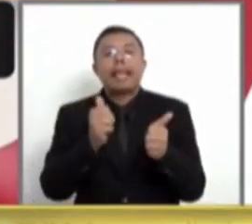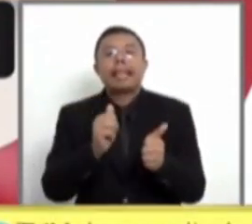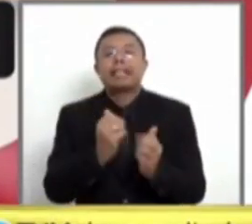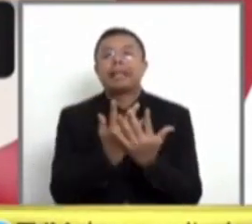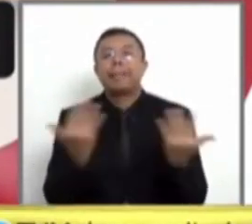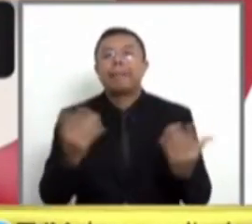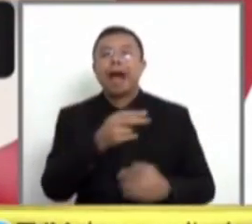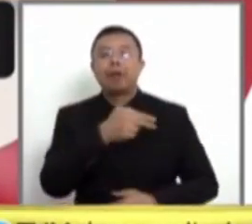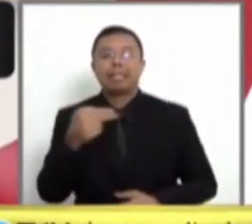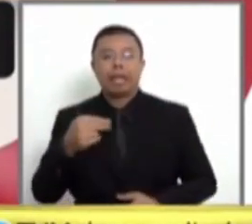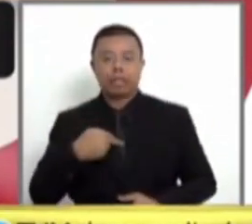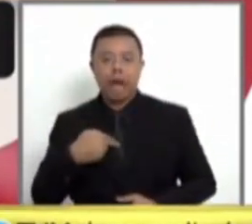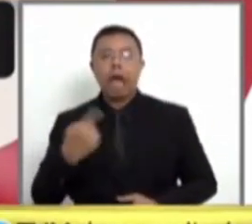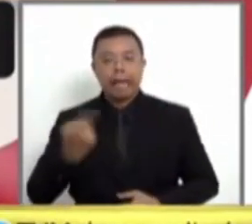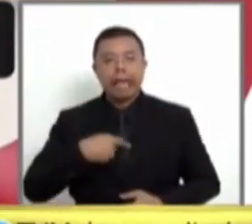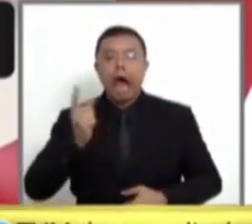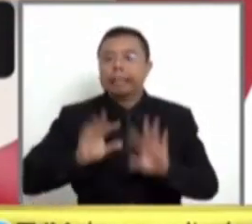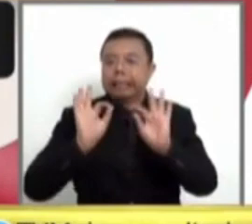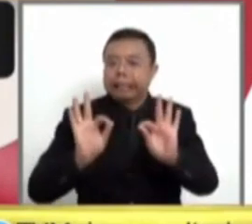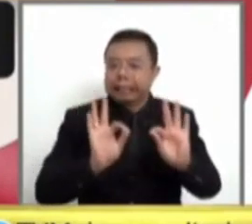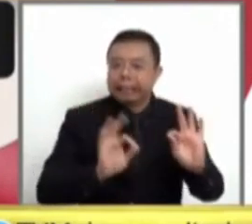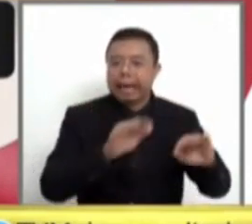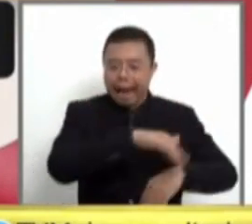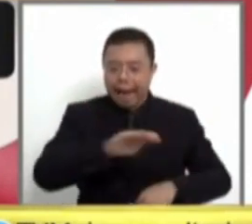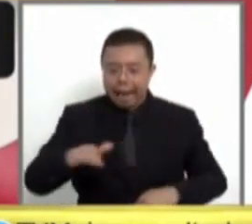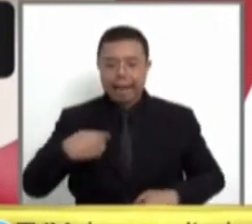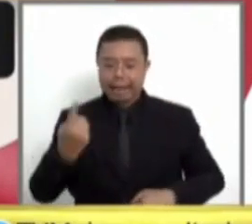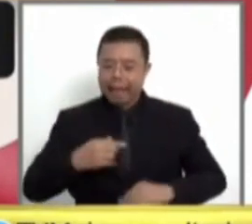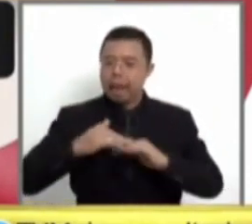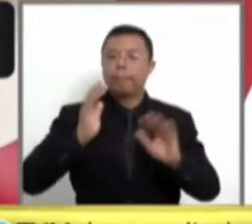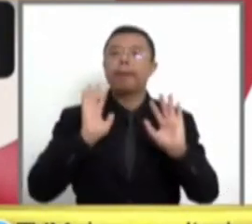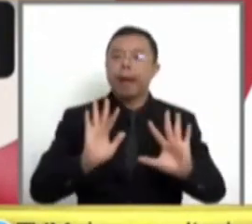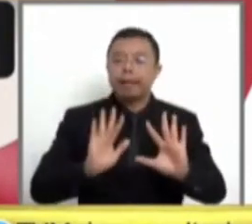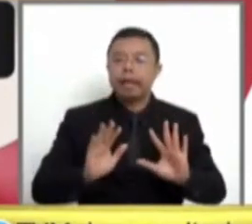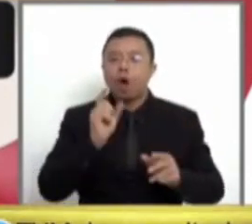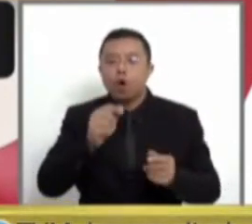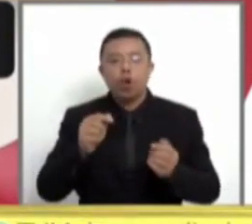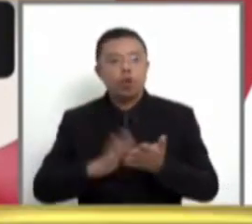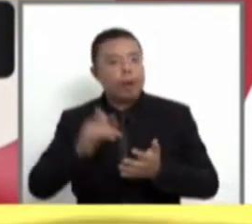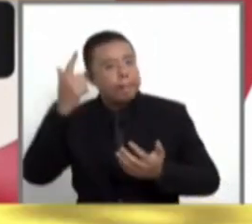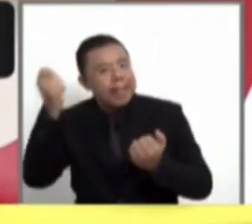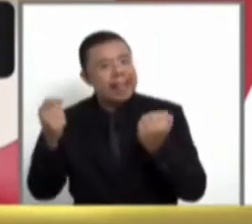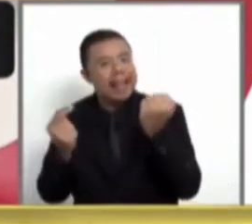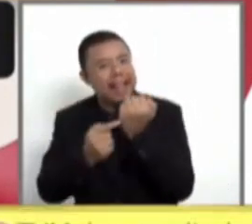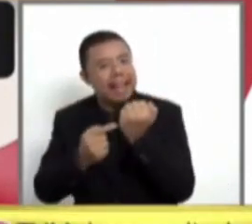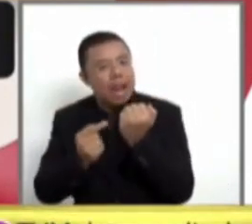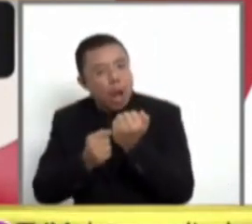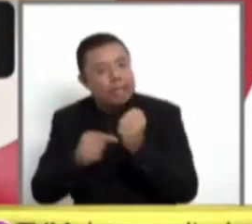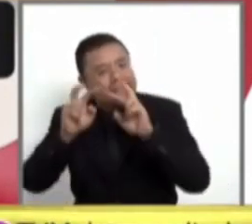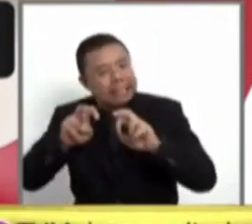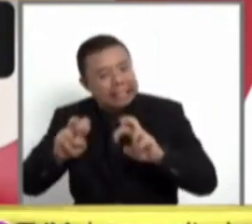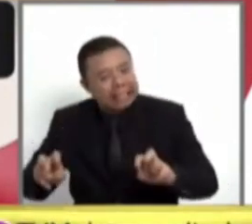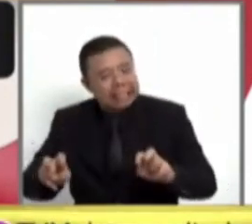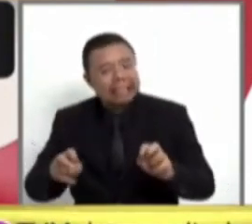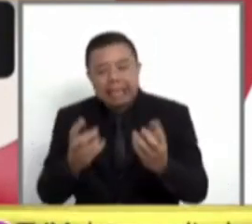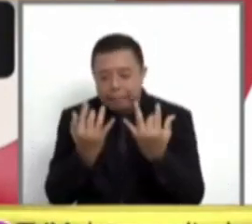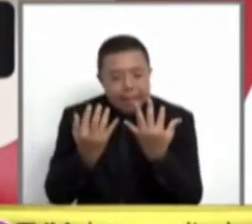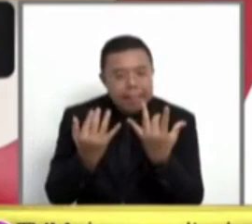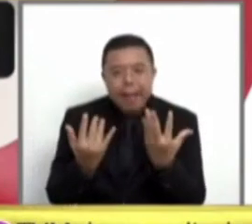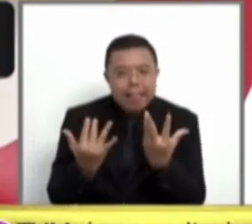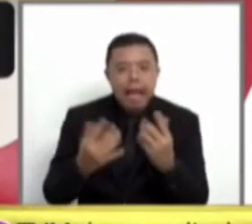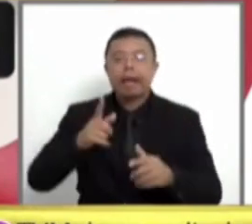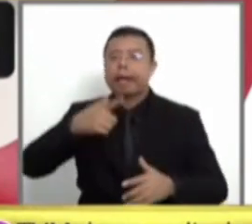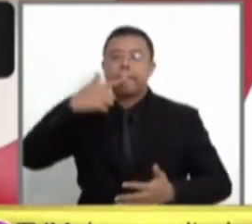Kita harus sekarang mendidik anak-anak kita lebih banyak di bidang science, teknologi, engineering, mathematics.